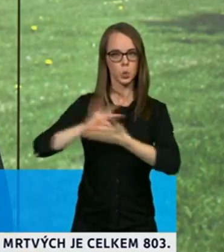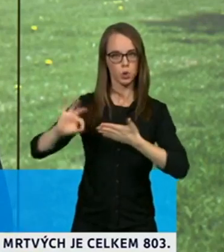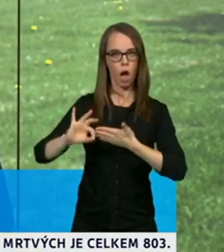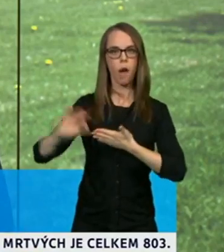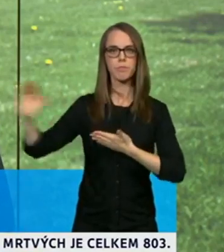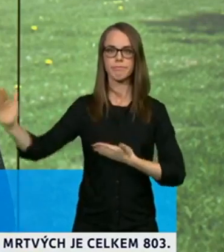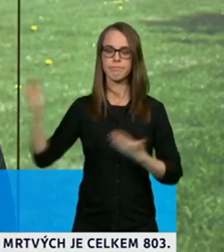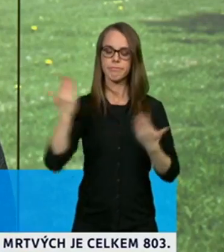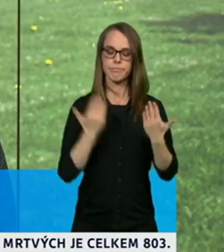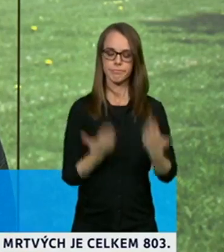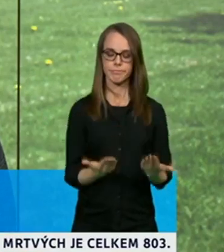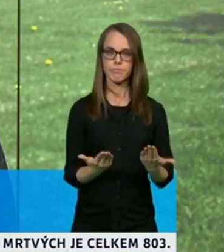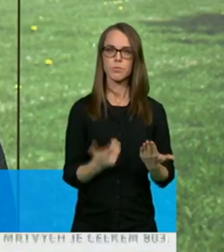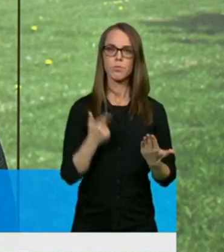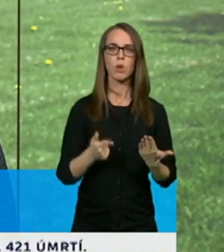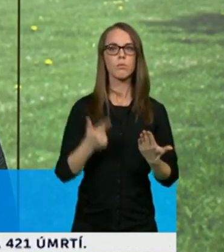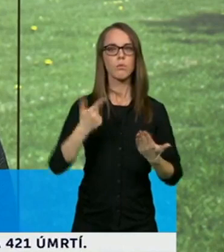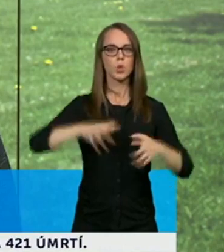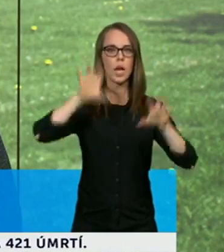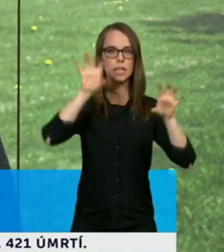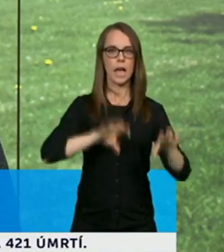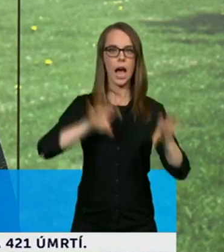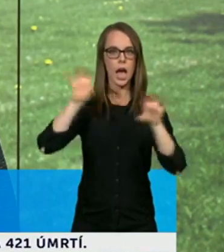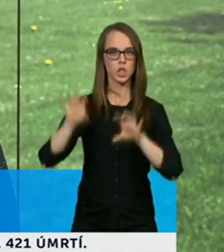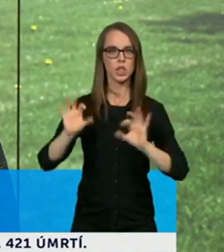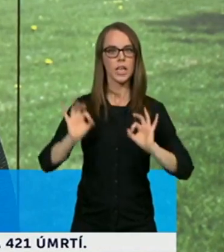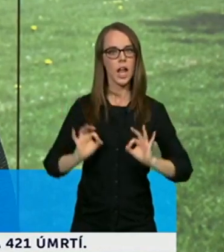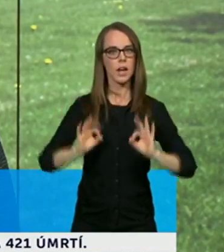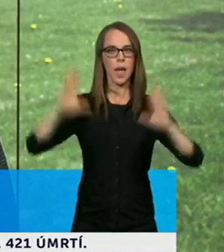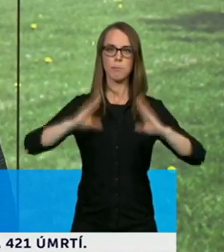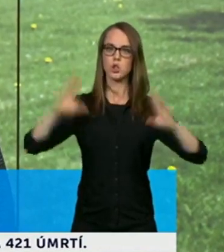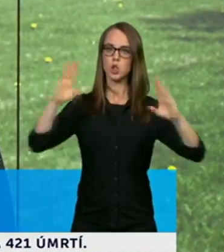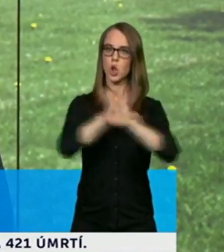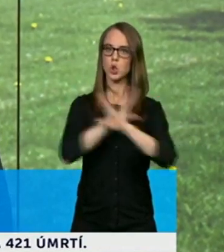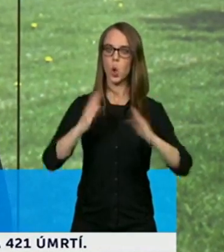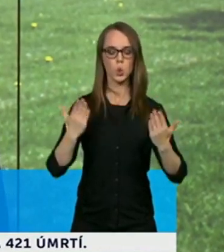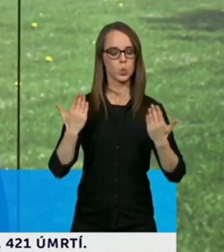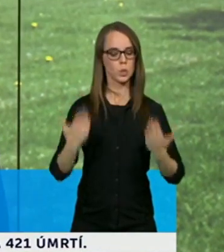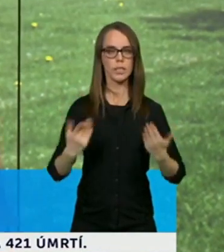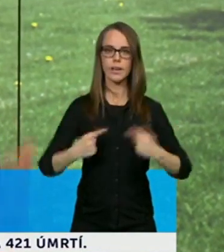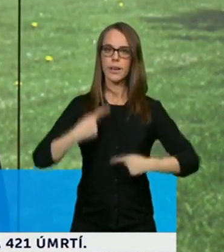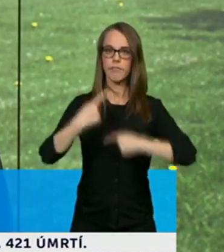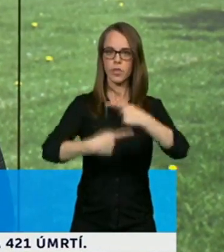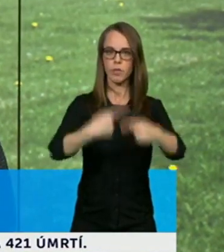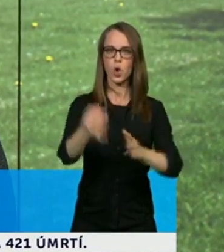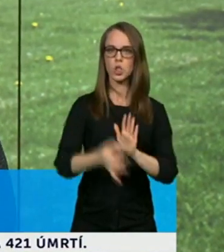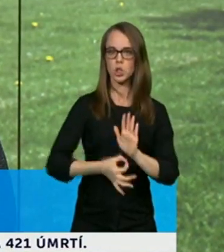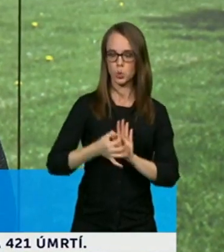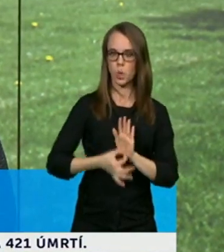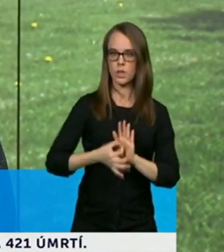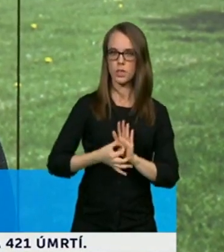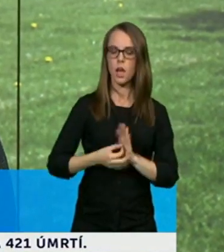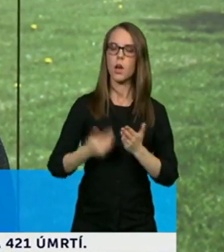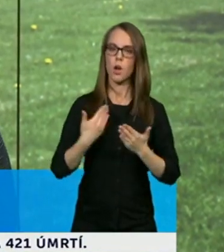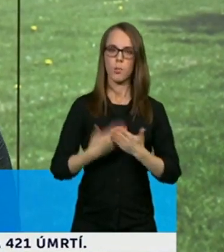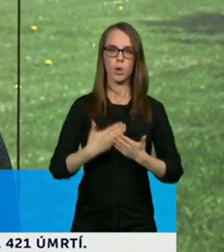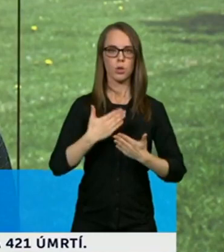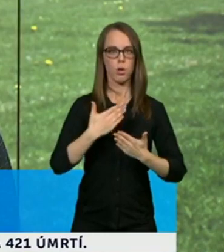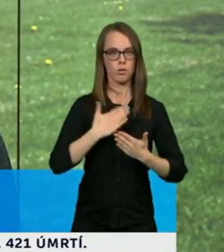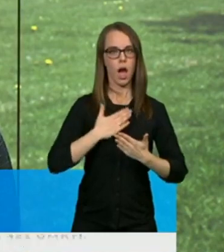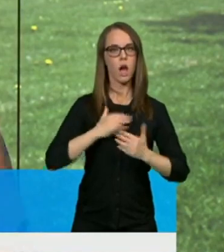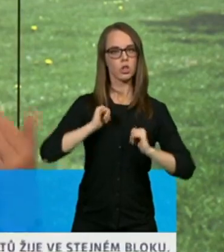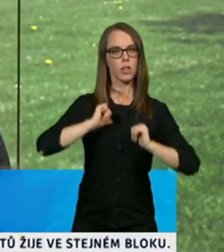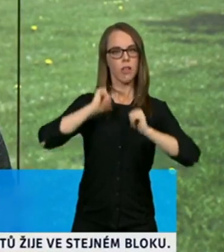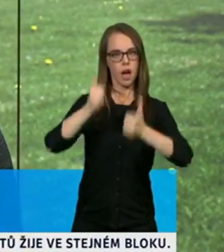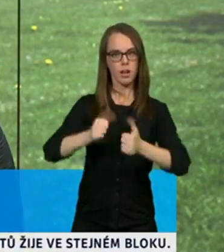tam maximální míra přesnosti, tak ministerstvo financí navrhlo tuto změnu, kterou